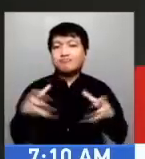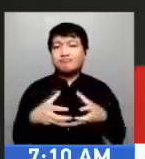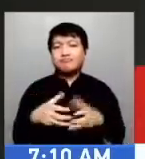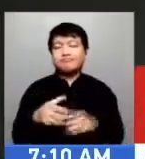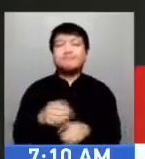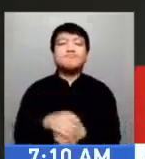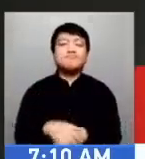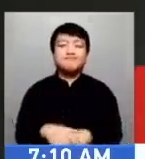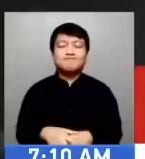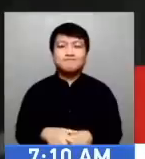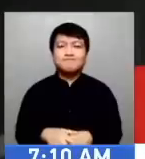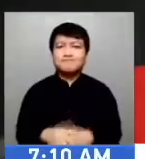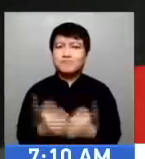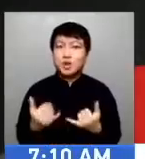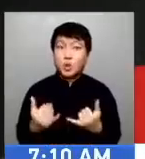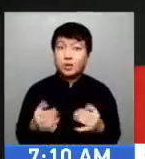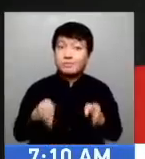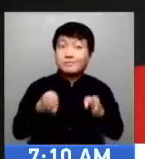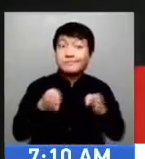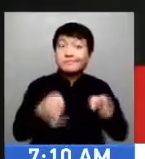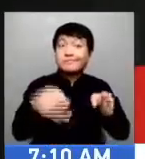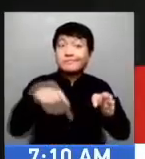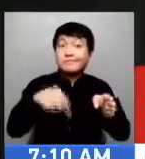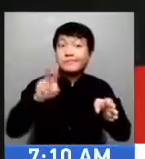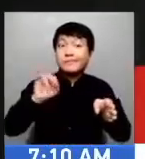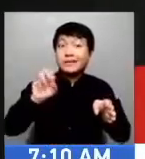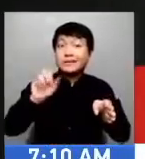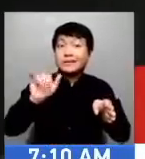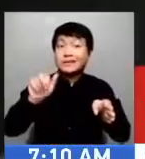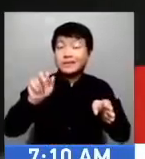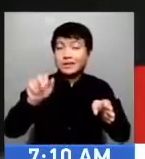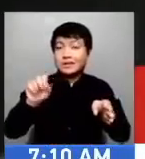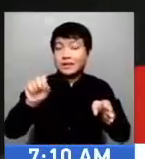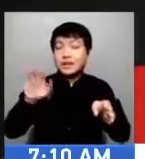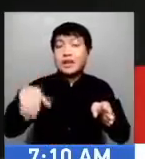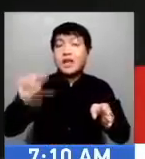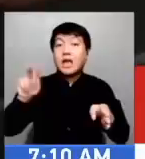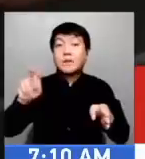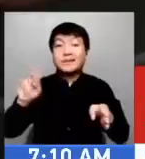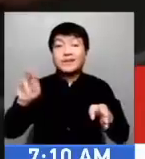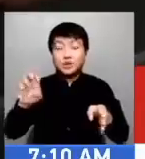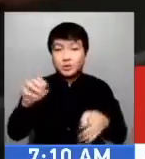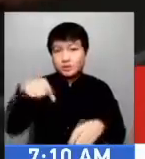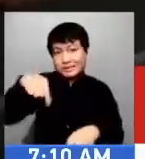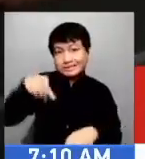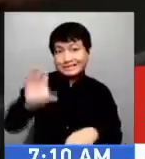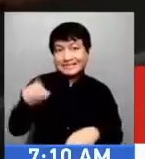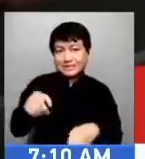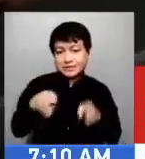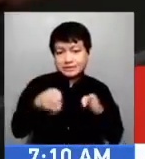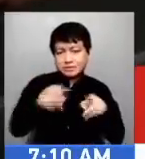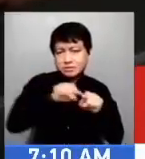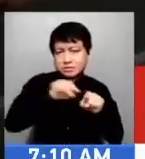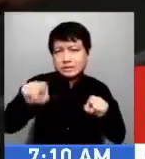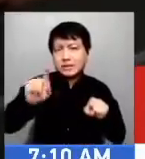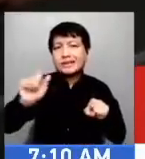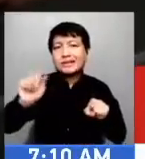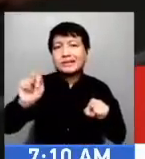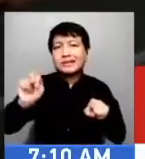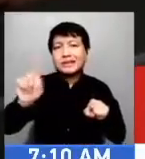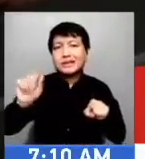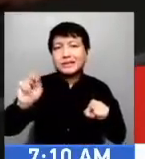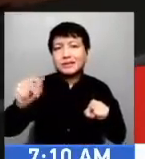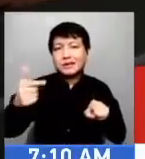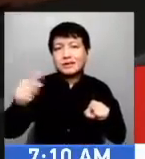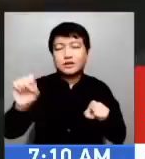Pansamantalang isinara ang isang bahagi ng Visayas Avenue sa Quezon City mula Congressional Avenue hanggang Tandang Sora. Sarado yan mula alas 5 hanggang